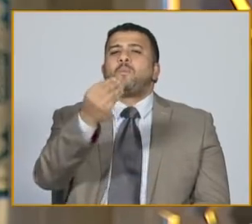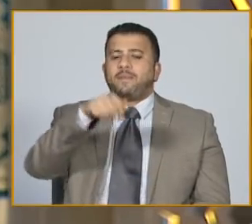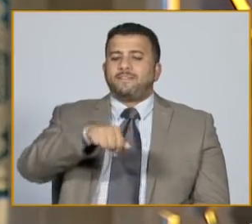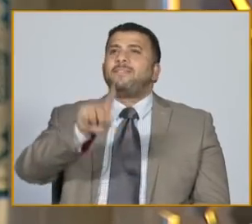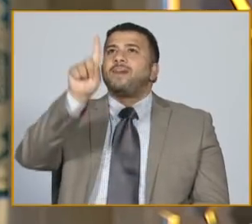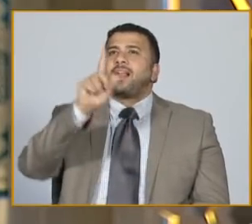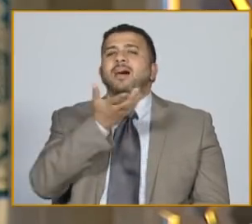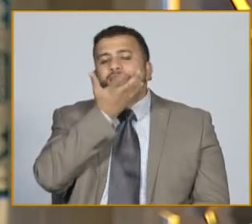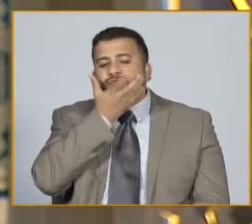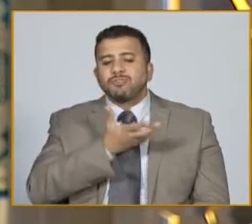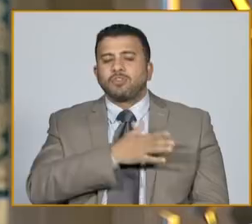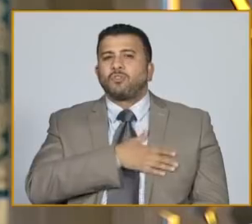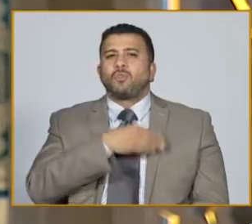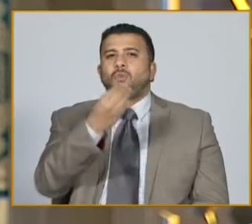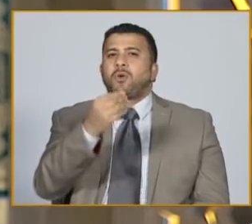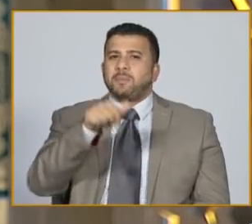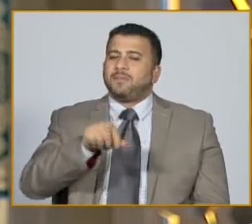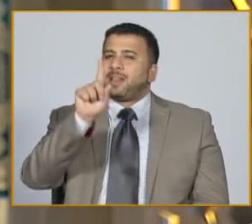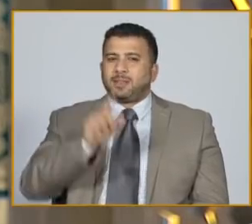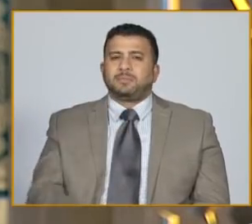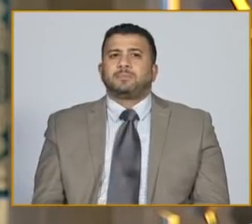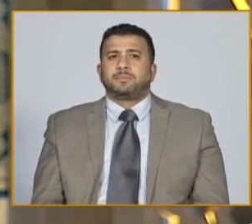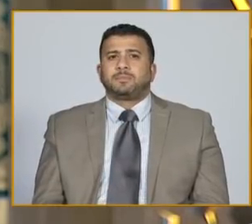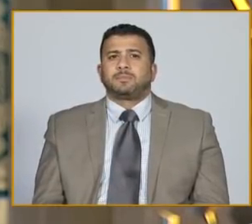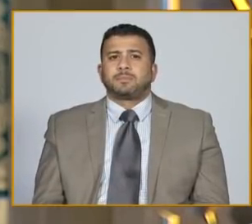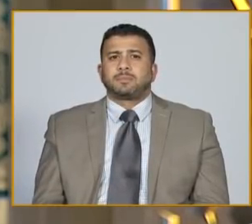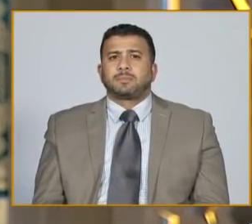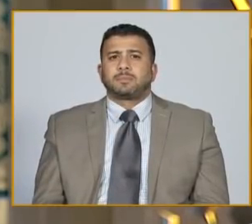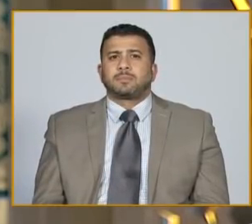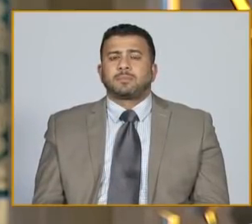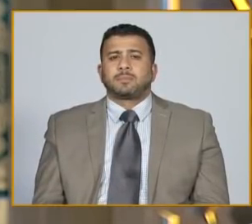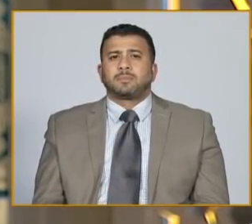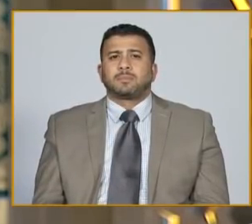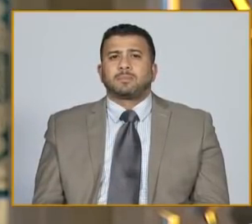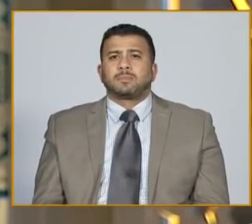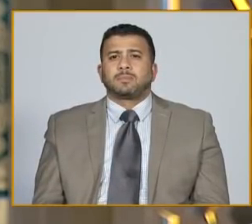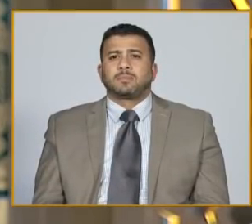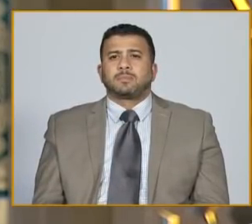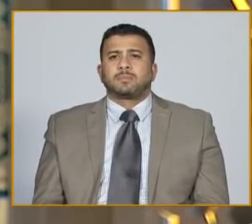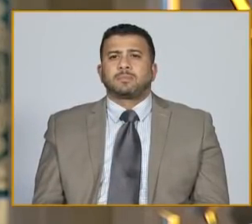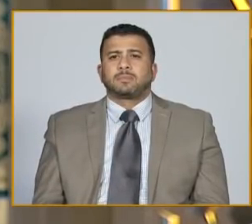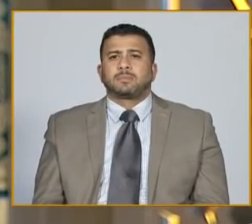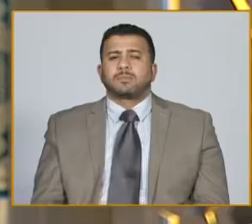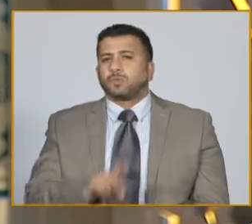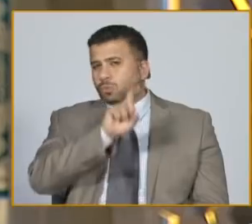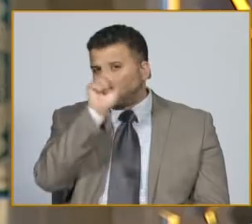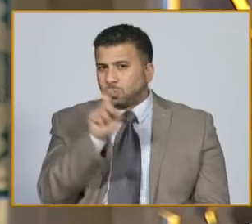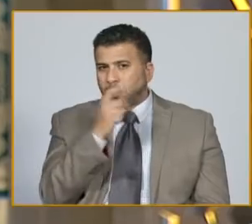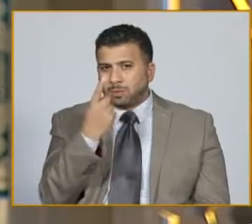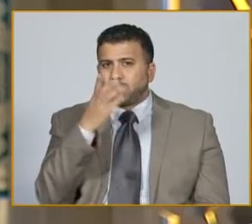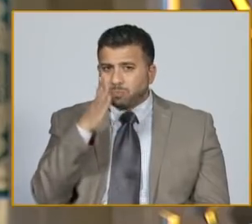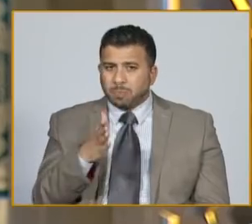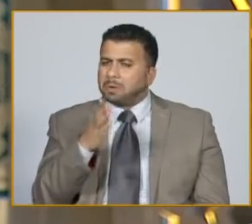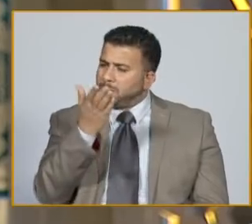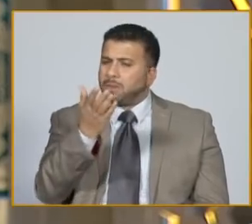الله. الله يبارك فيك يا شيخ. يا شيخ ممكن سؤال؟ ممكن، تفضل. يا